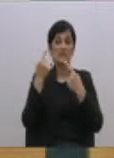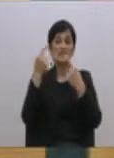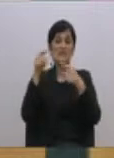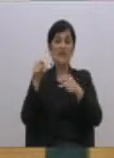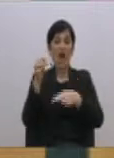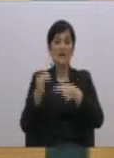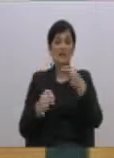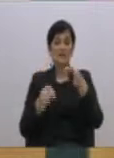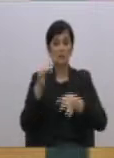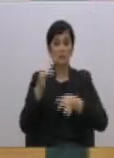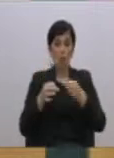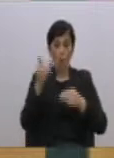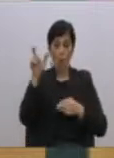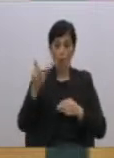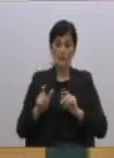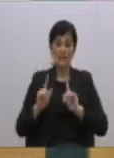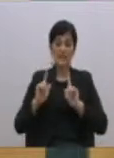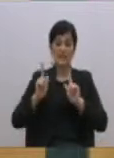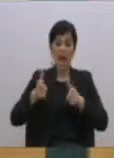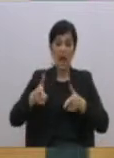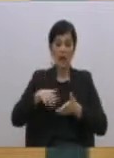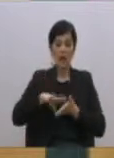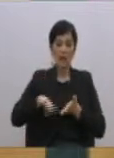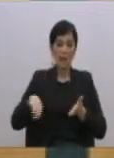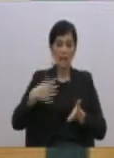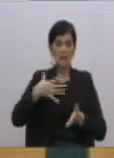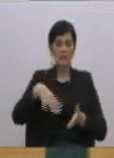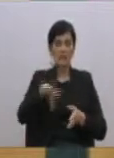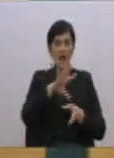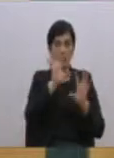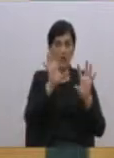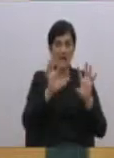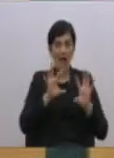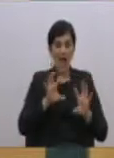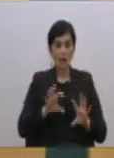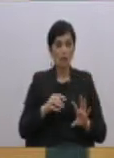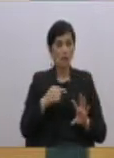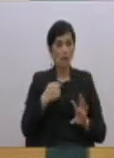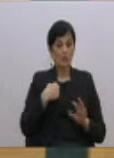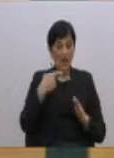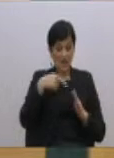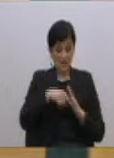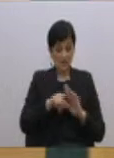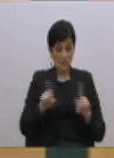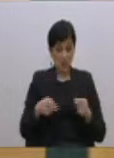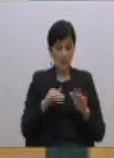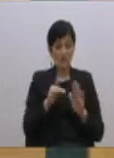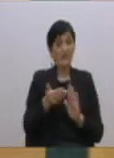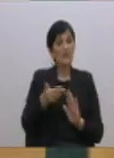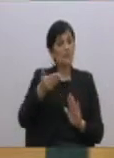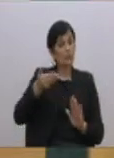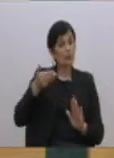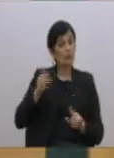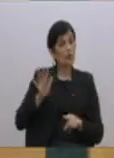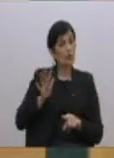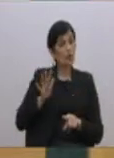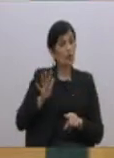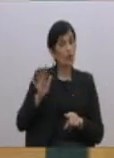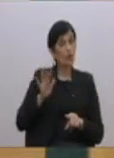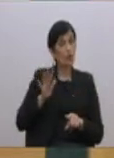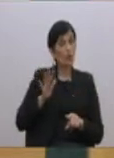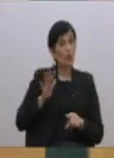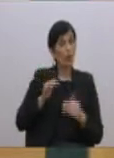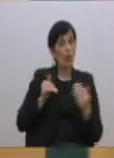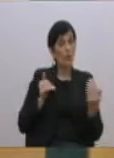Mivli nebis, musamartlis tanxmobis gareshe, sakartvelos kanonmდებლობაში, ჩვენ მიერ განხორციელებულ ცვლილებამდეც იყო. Აქ იყო,